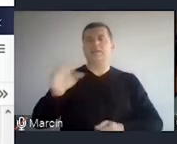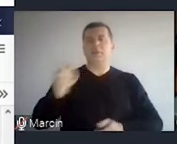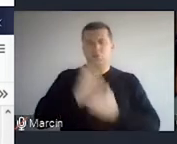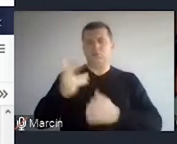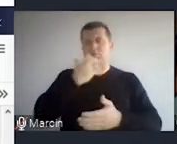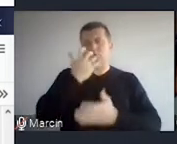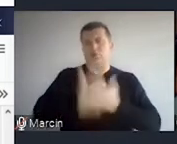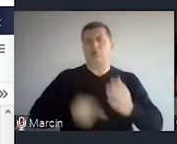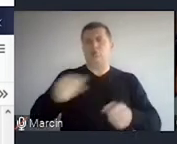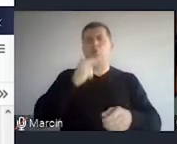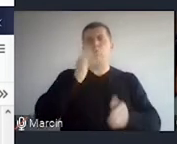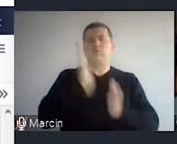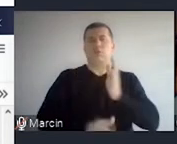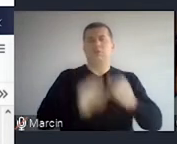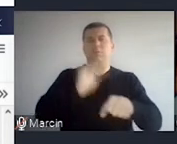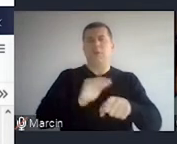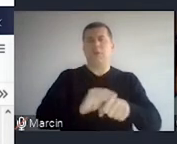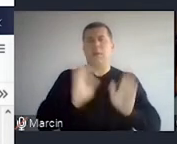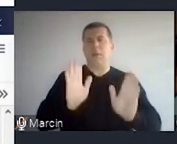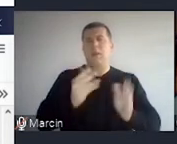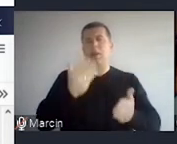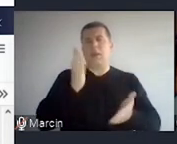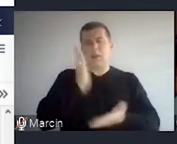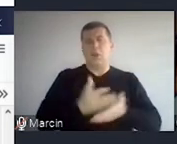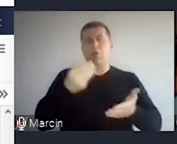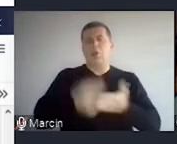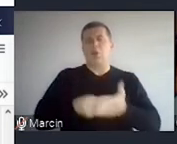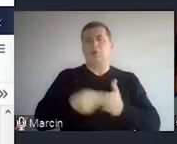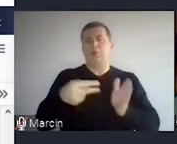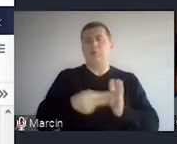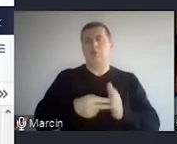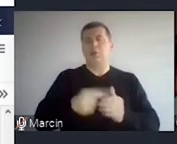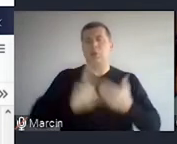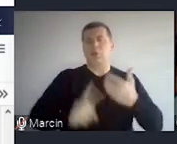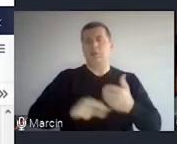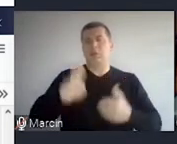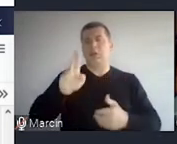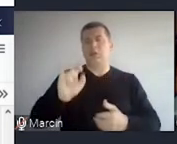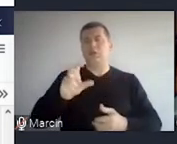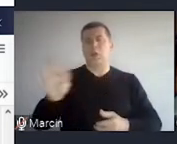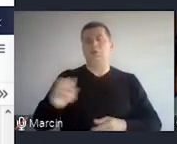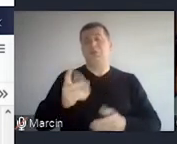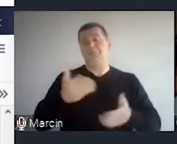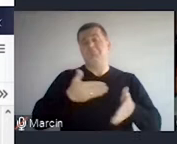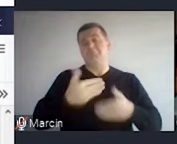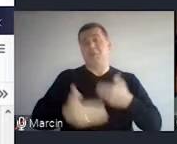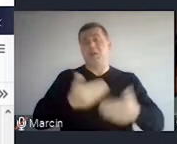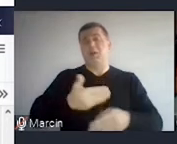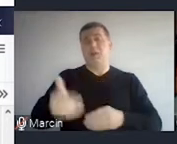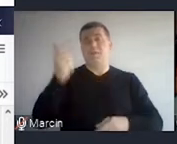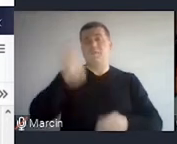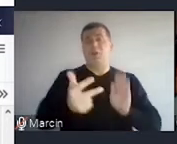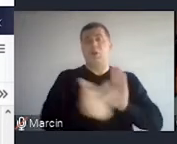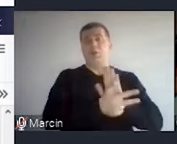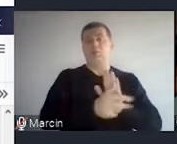metody. Na razie tylko koszty pośrednie rozliczane ryczałtem, ale wszystko idzie ku dobremu. Jeszcze w